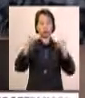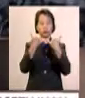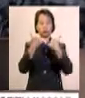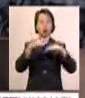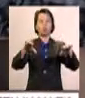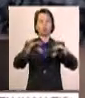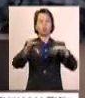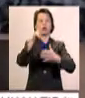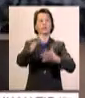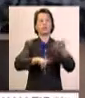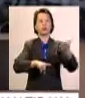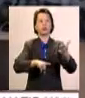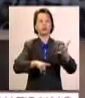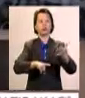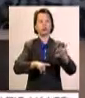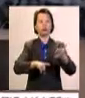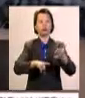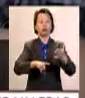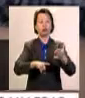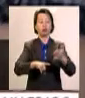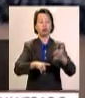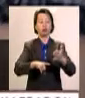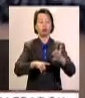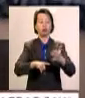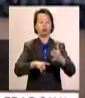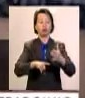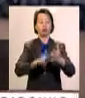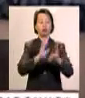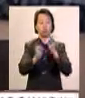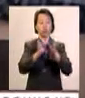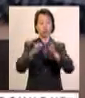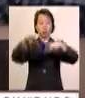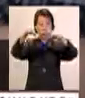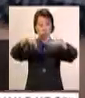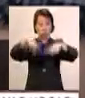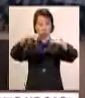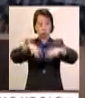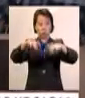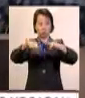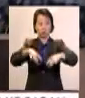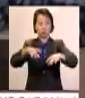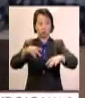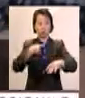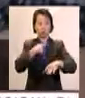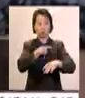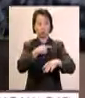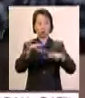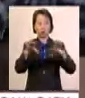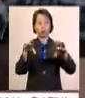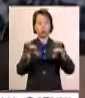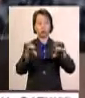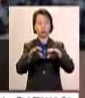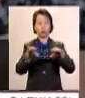apa? Daripada resin tu dia buat apa? So kalau Australia tadi kata tan, dia buat apa